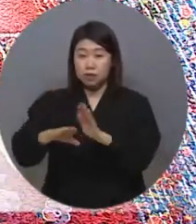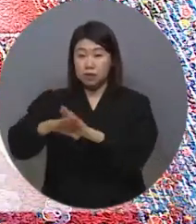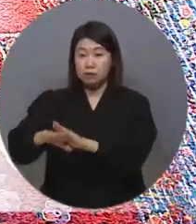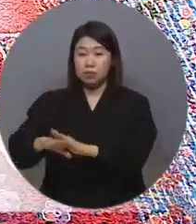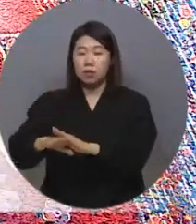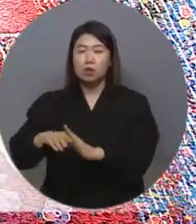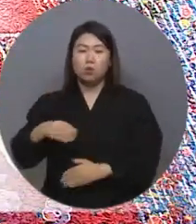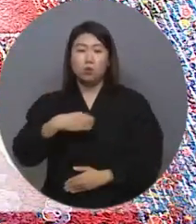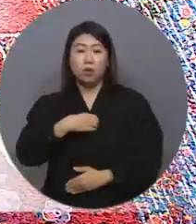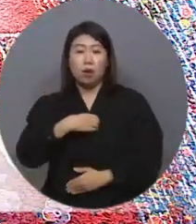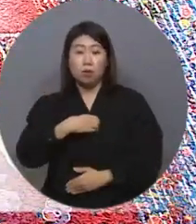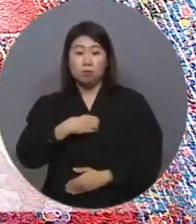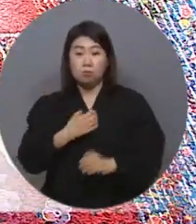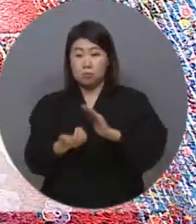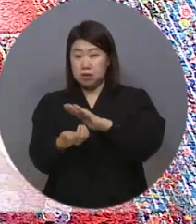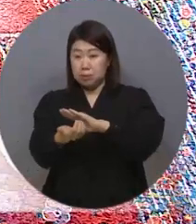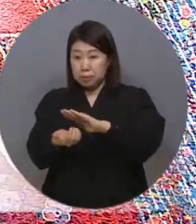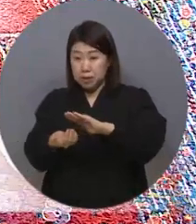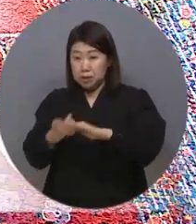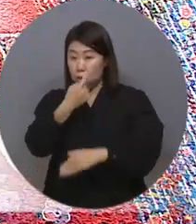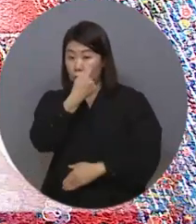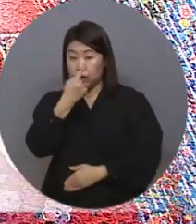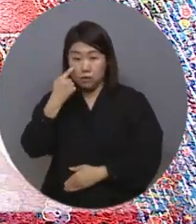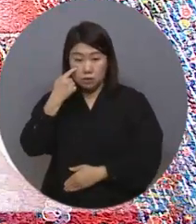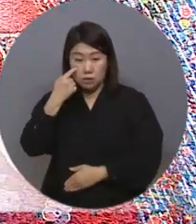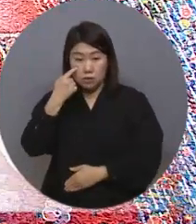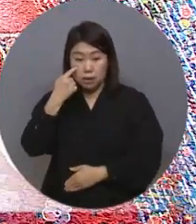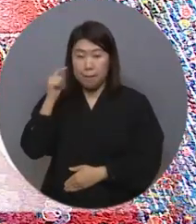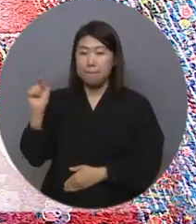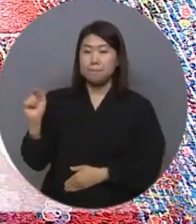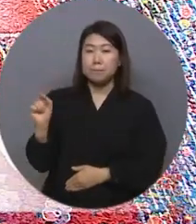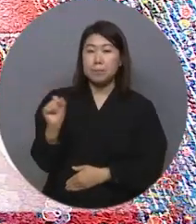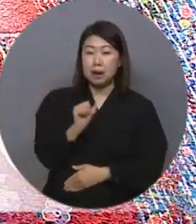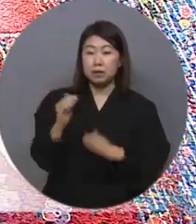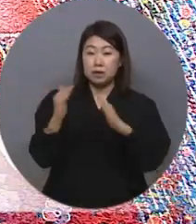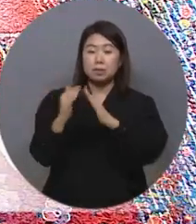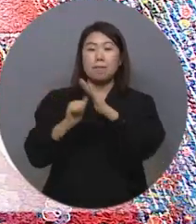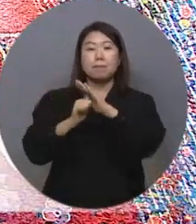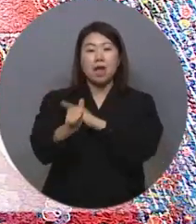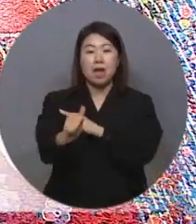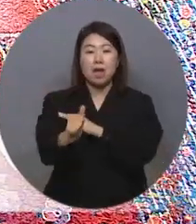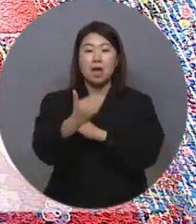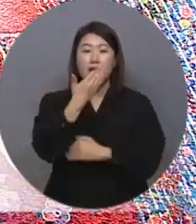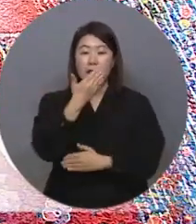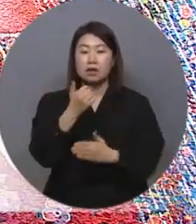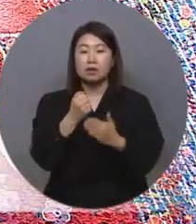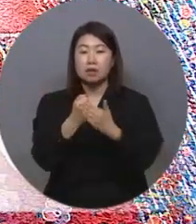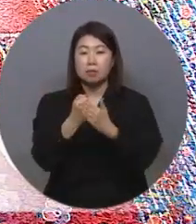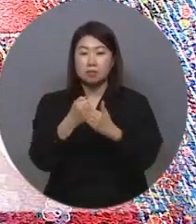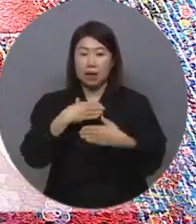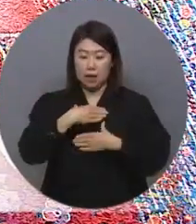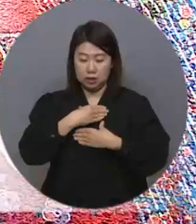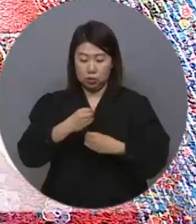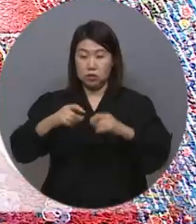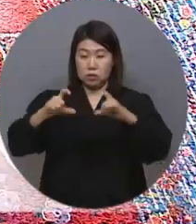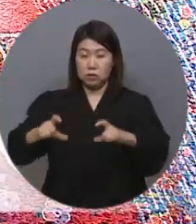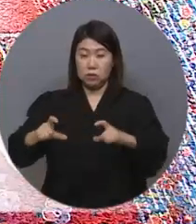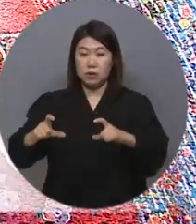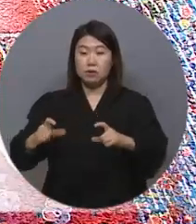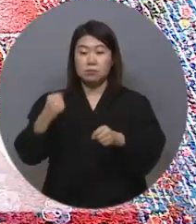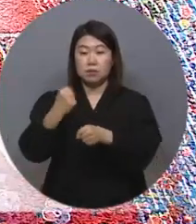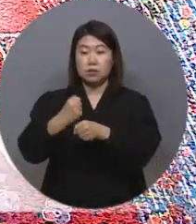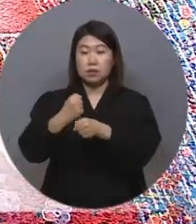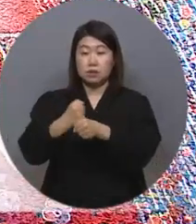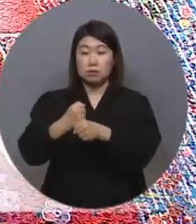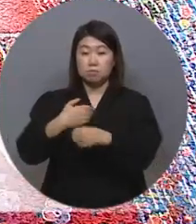확인하고 사전에 예방하고 그리고 즉각적으로 가정 방문을 감으로써 안전한 지역사회를 만드는데